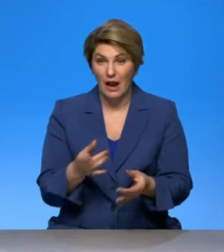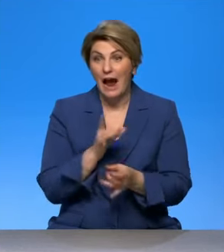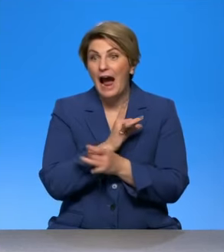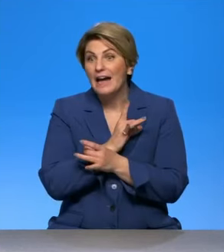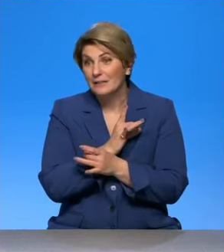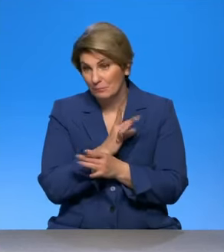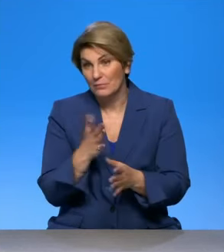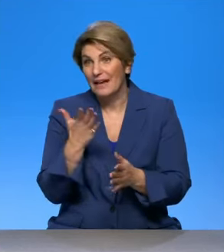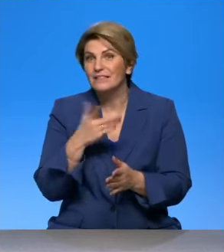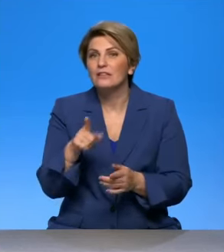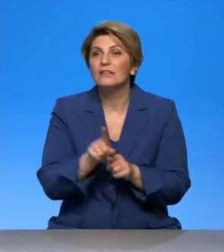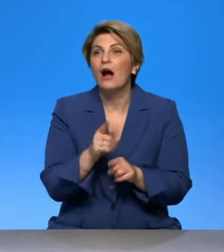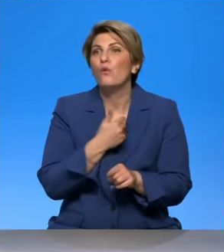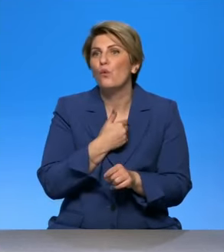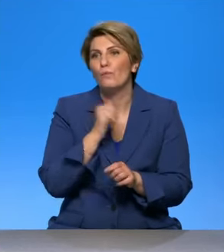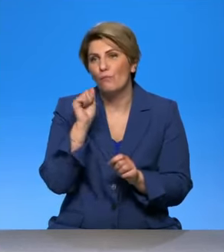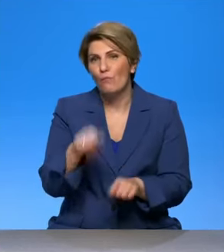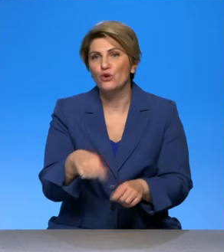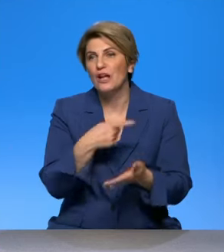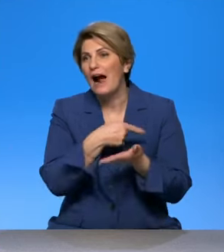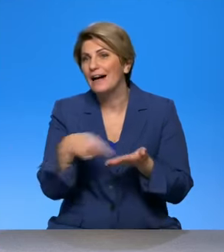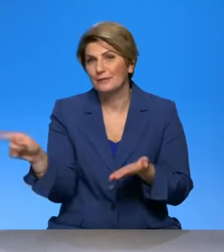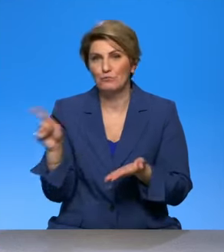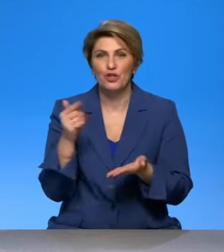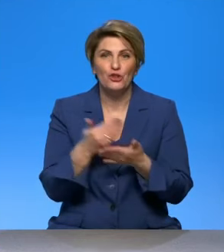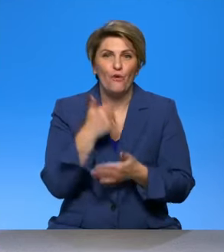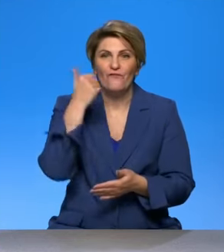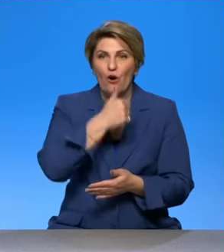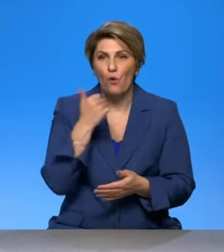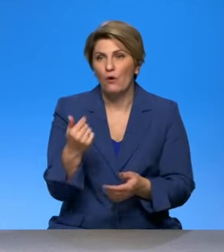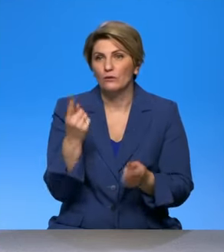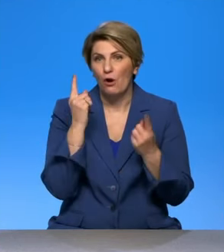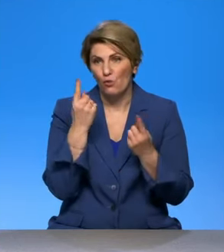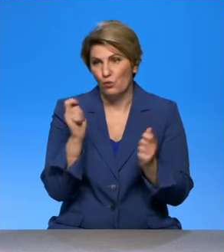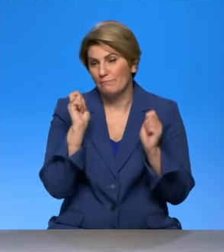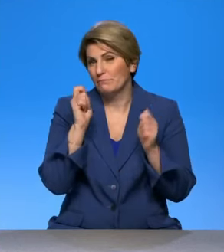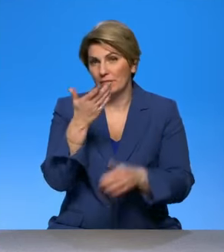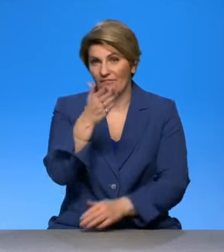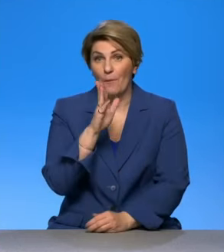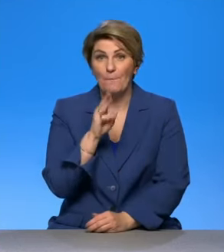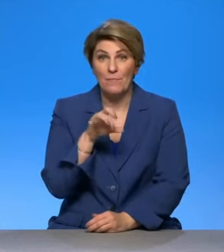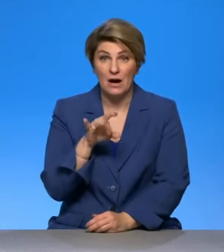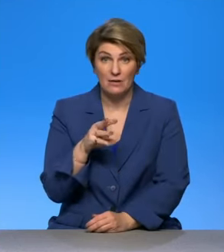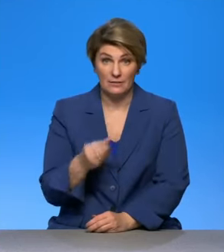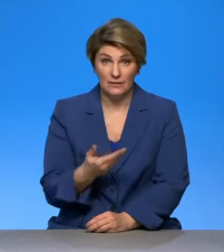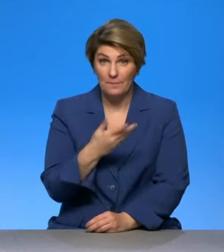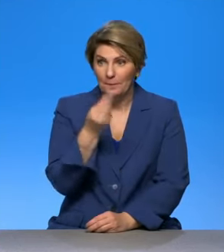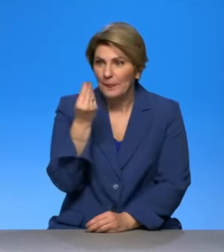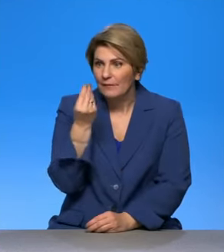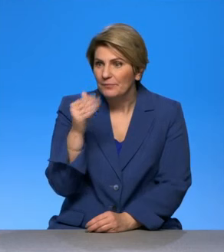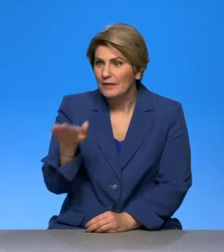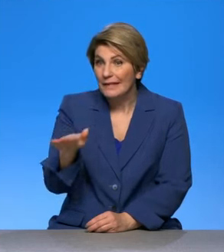конечно, понимаю, что это такой совет не очень понравится, но тем не менее, вы же берете кредит, а потом отдаете